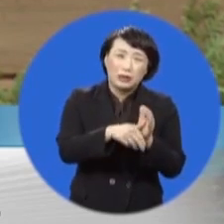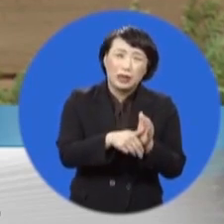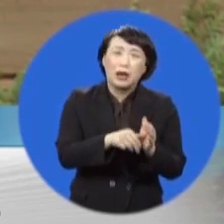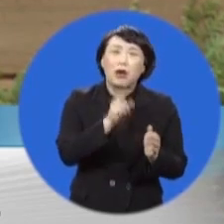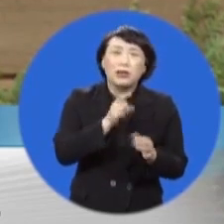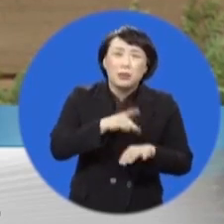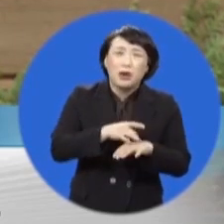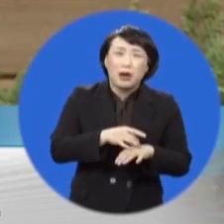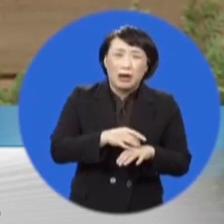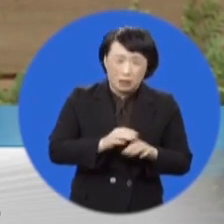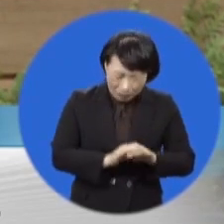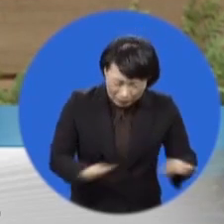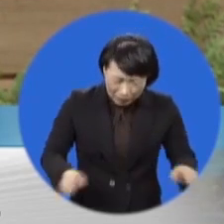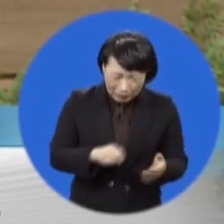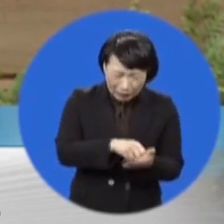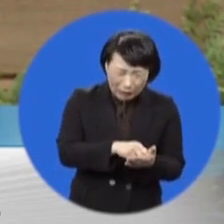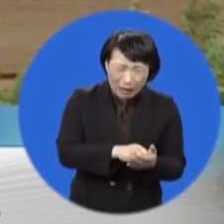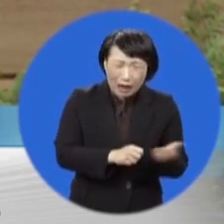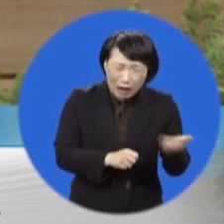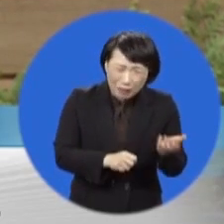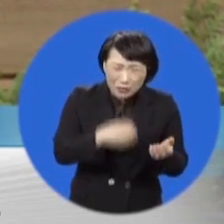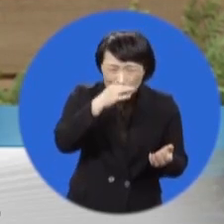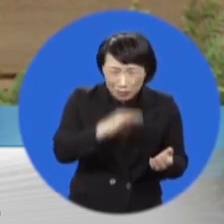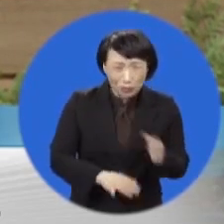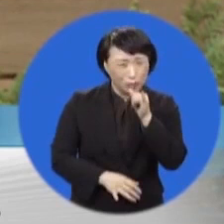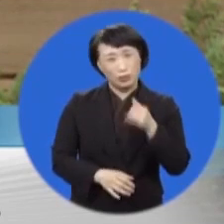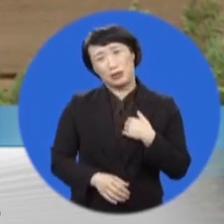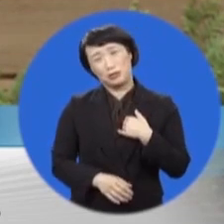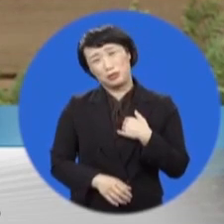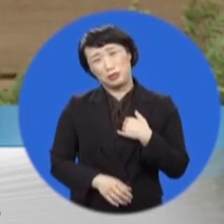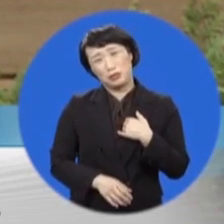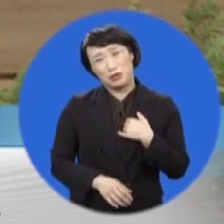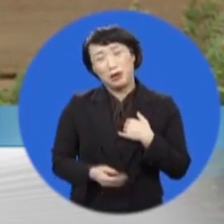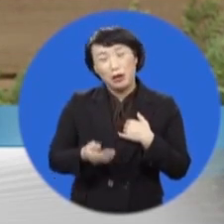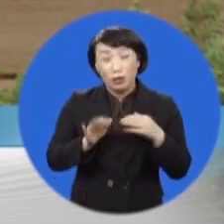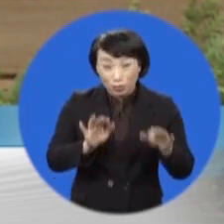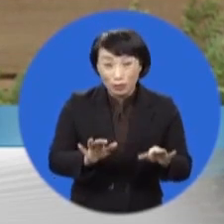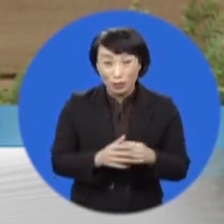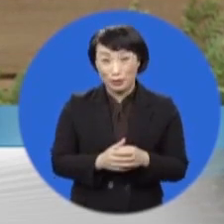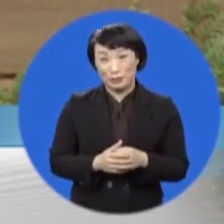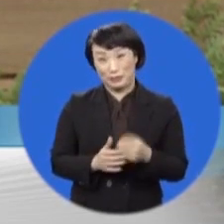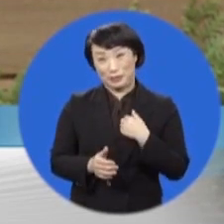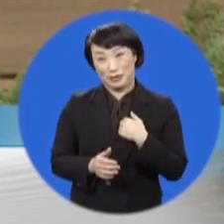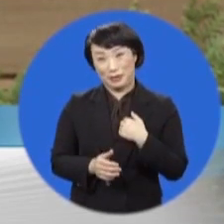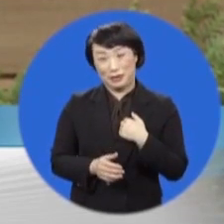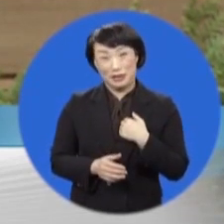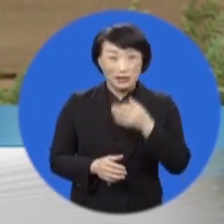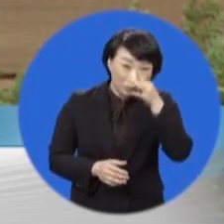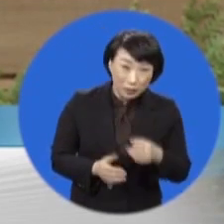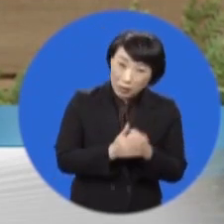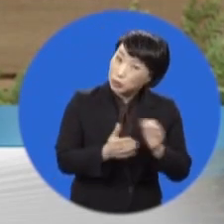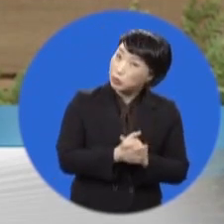부족 쳐서 아 아아 힘든 igor 그렇다고 5 심